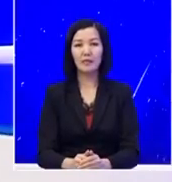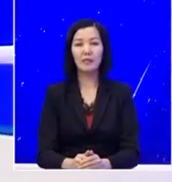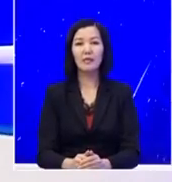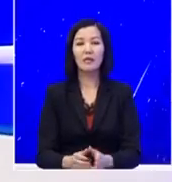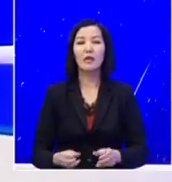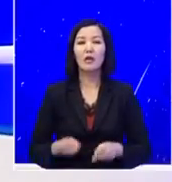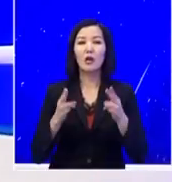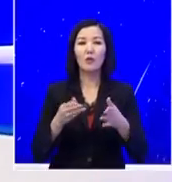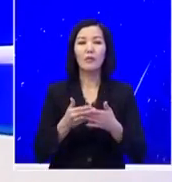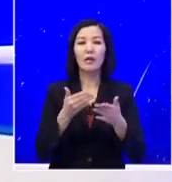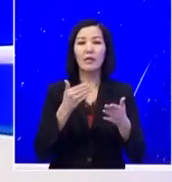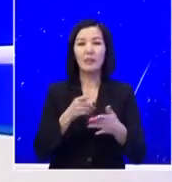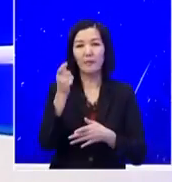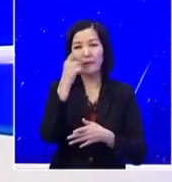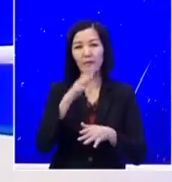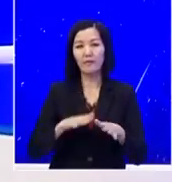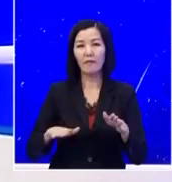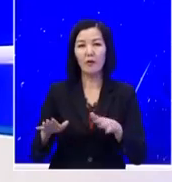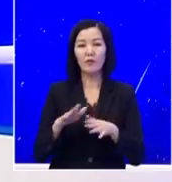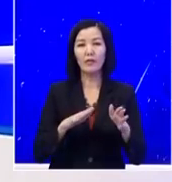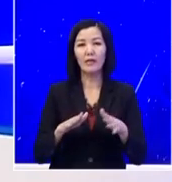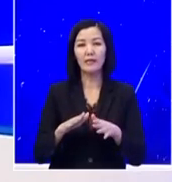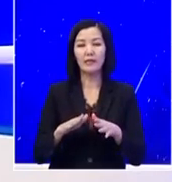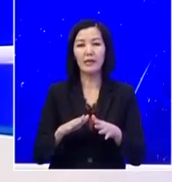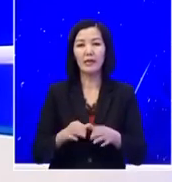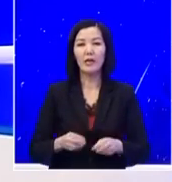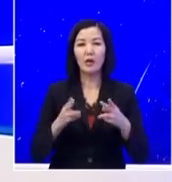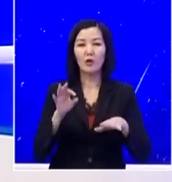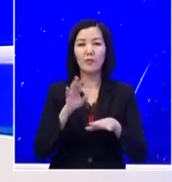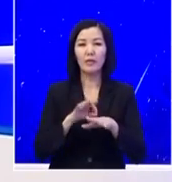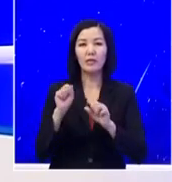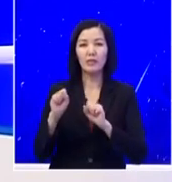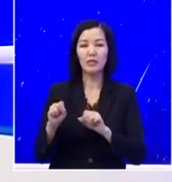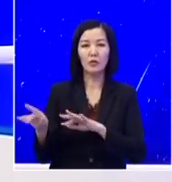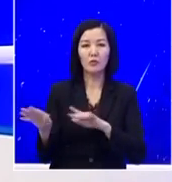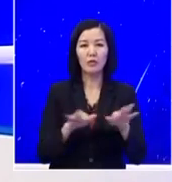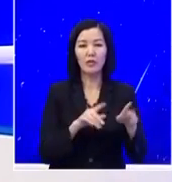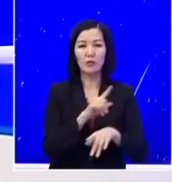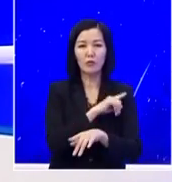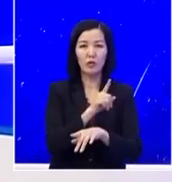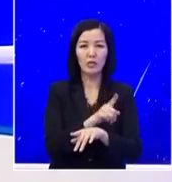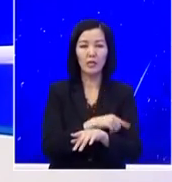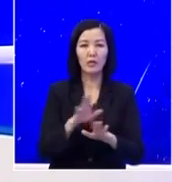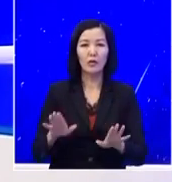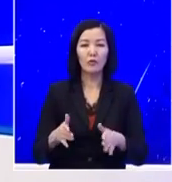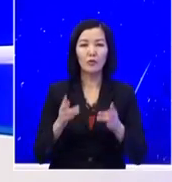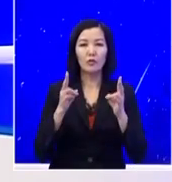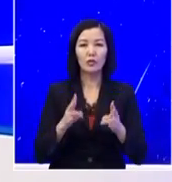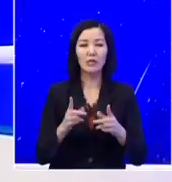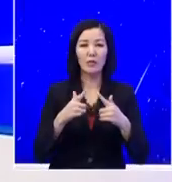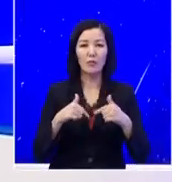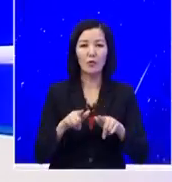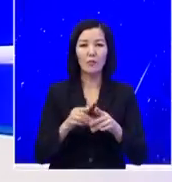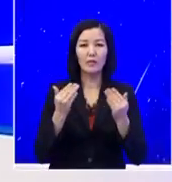Қауіптің алдын алған абзал. Панфилов ауданында тілсіз жаумен қауіпті індеттен сақтану шаралары күшейтілген режимде. Төтенше жағдайлар